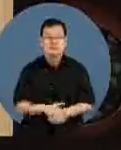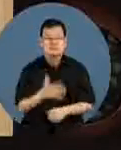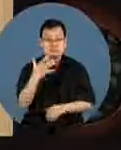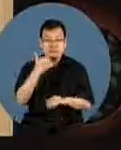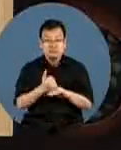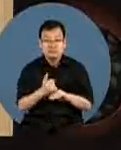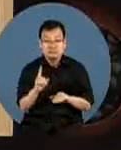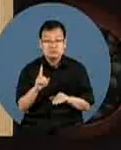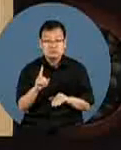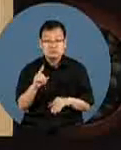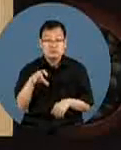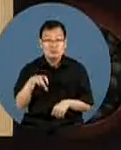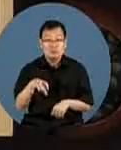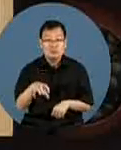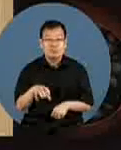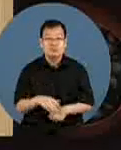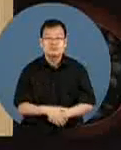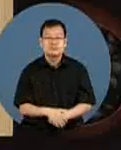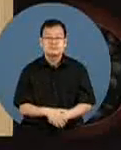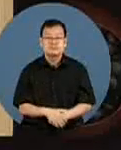있는 곳이 어딘가요?